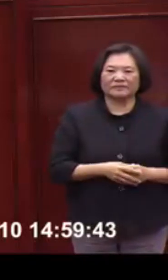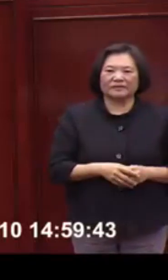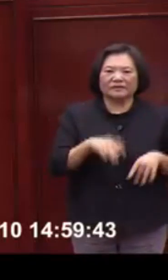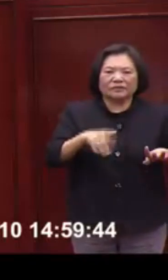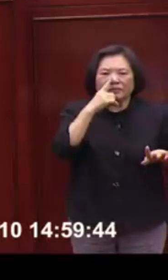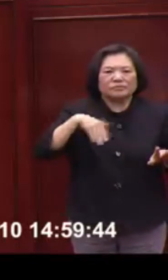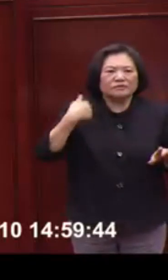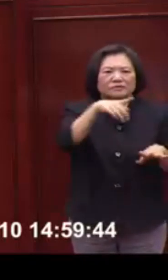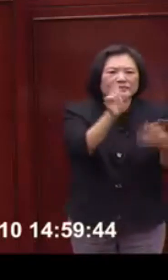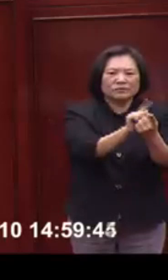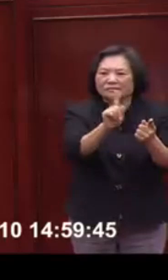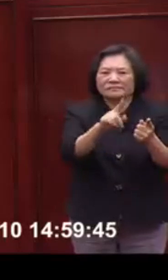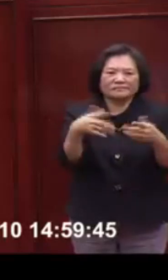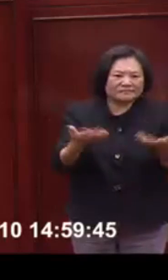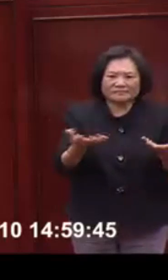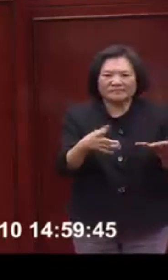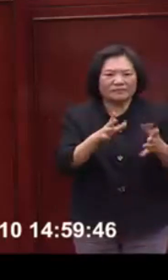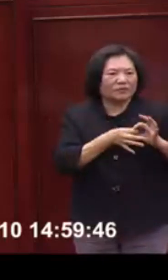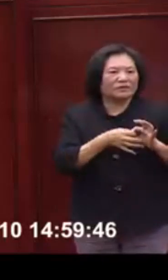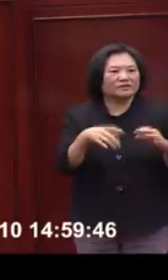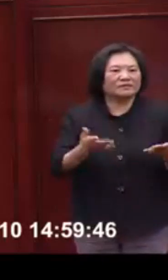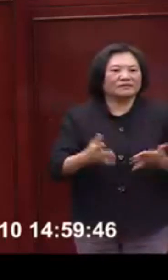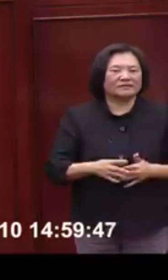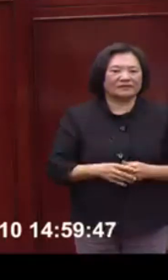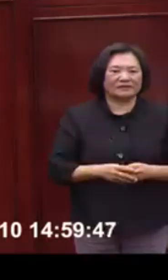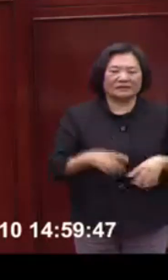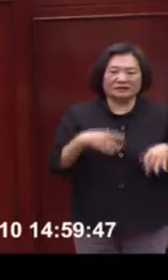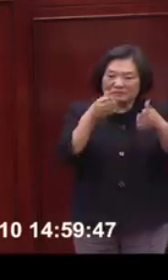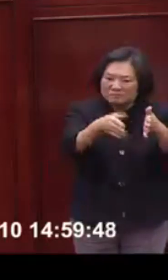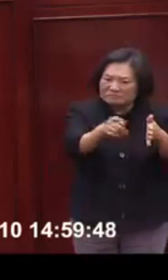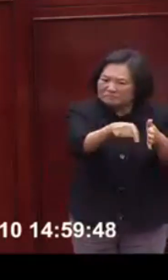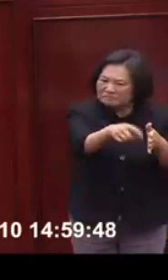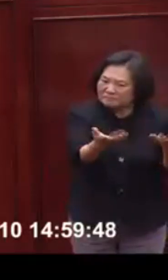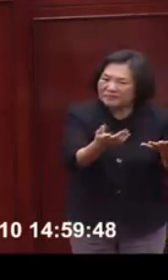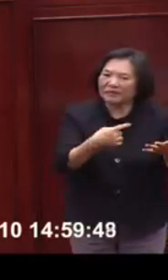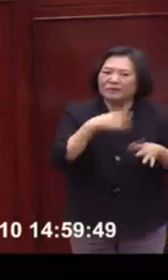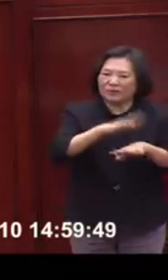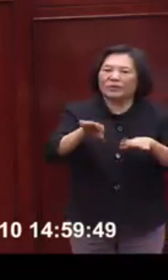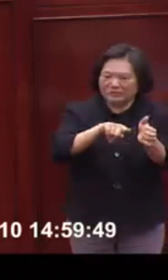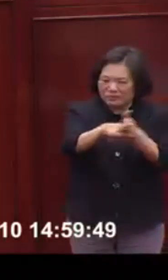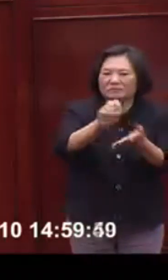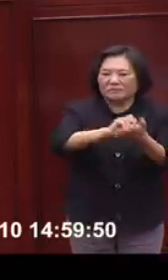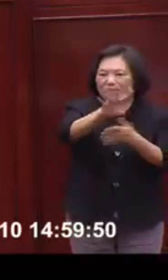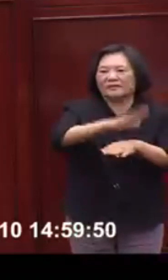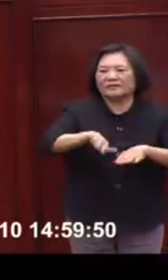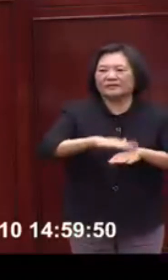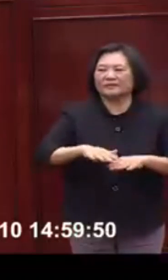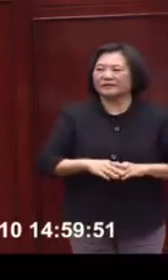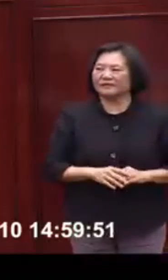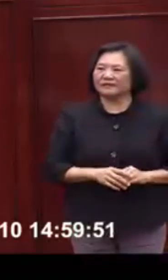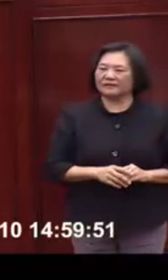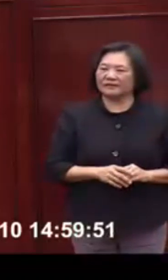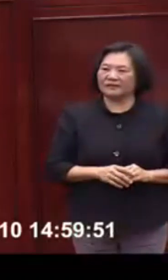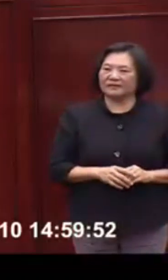得说议员对哪一个题目很特别关心的。那如果有特别关心的题目，我都愿意用这种专案报告来解决，因为